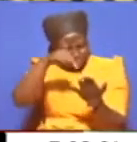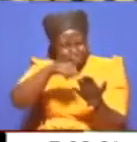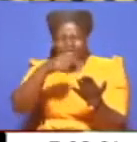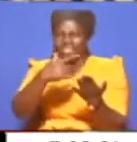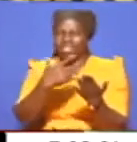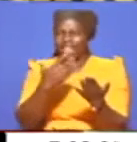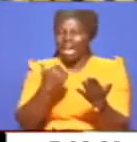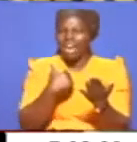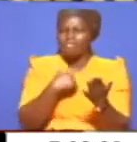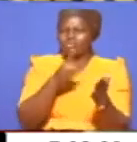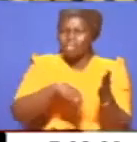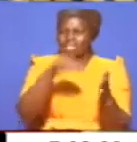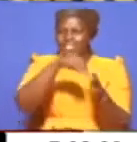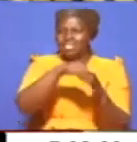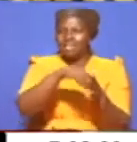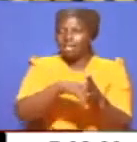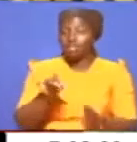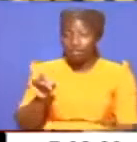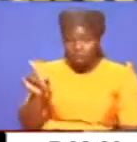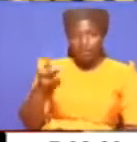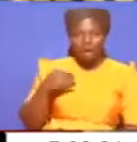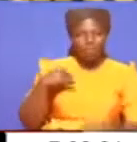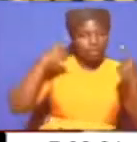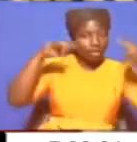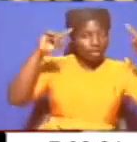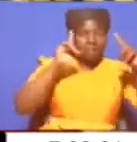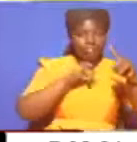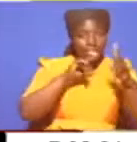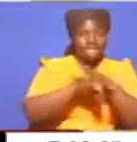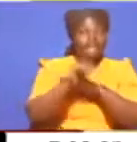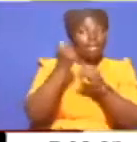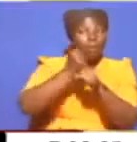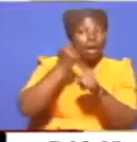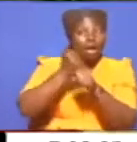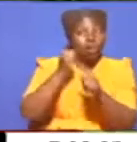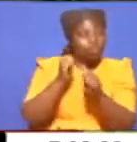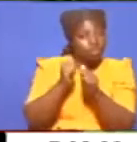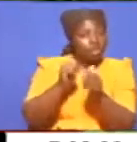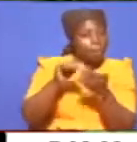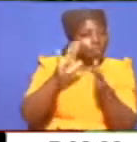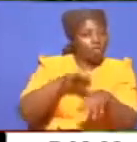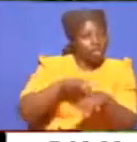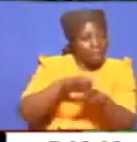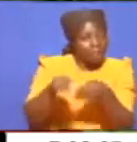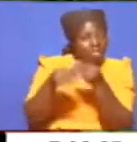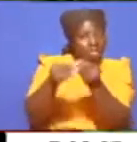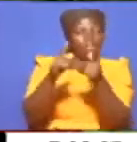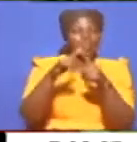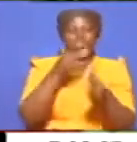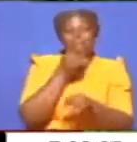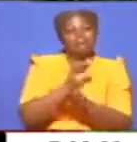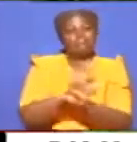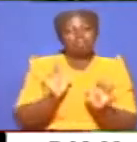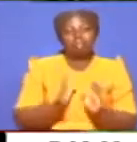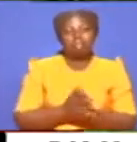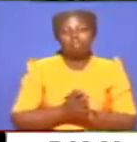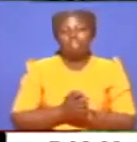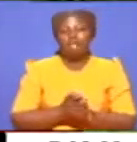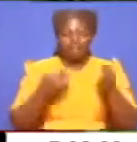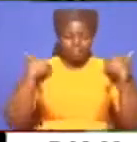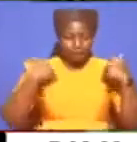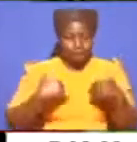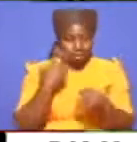Adhiambo amenawiri katika kazi ambayo inaonekana kutengewa wanaume. I got to see, you know, practically